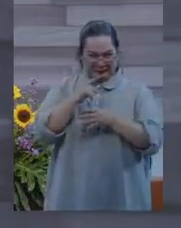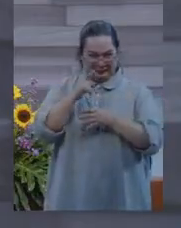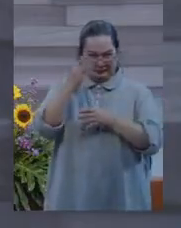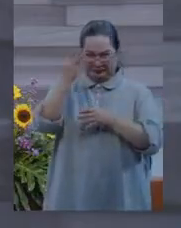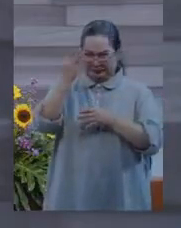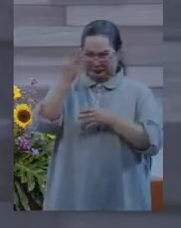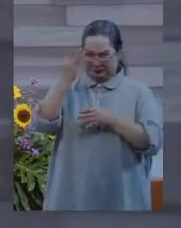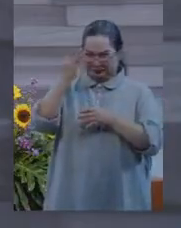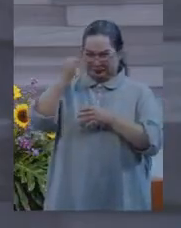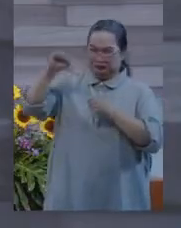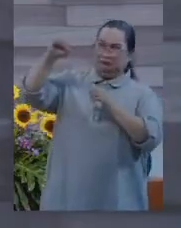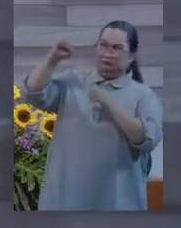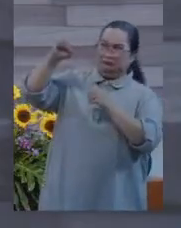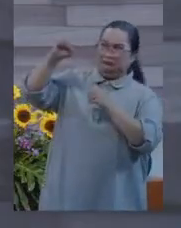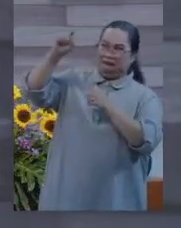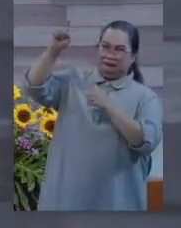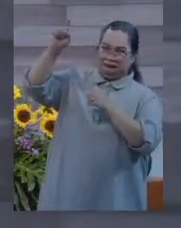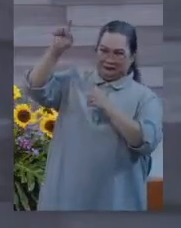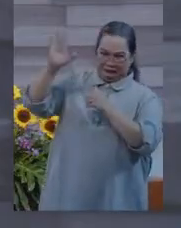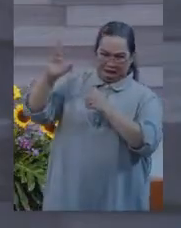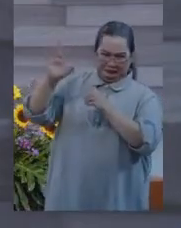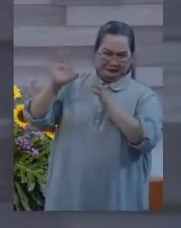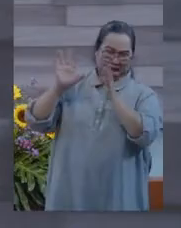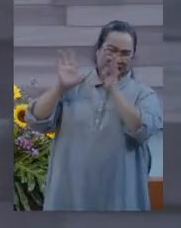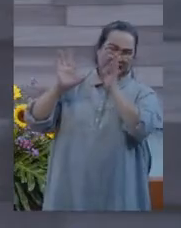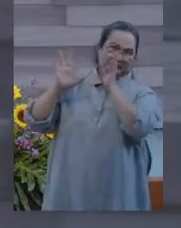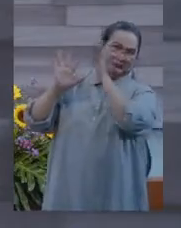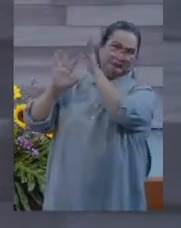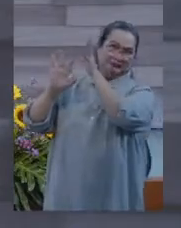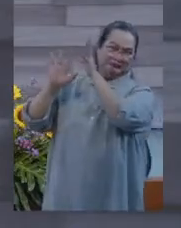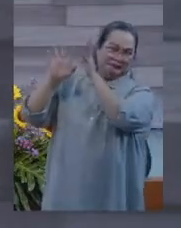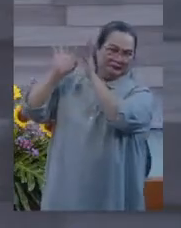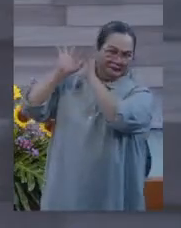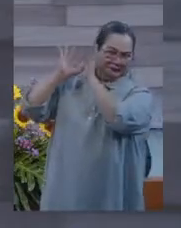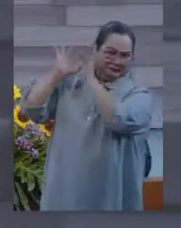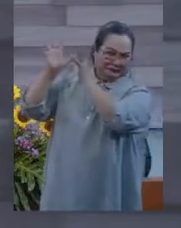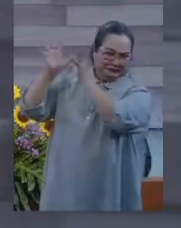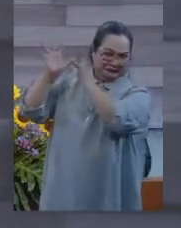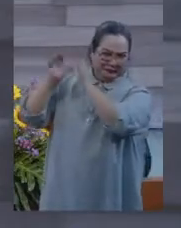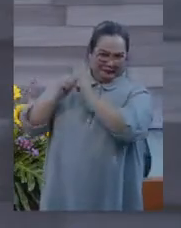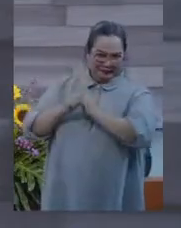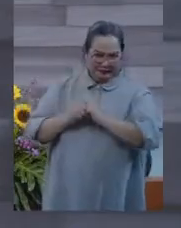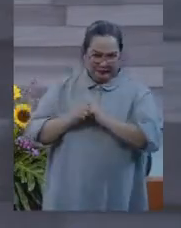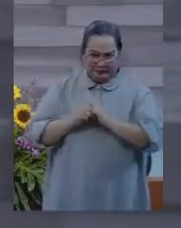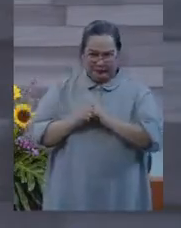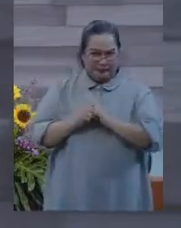tinatalikuran ang otoridad ng Diyos sa kanilang buhay.